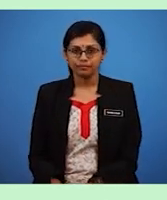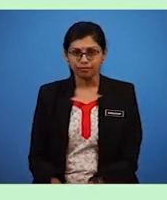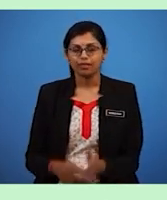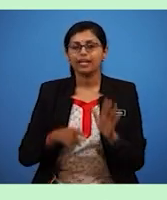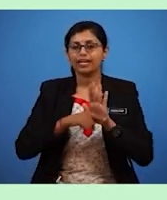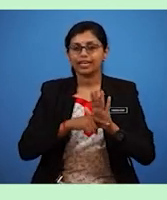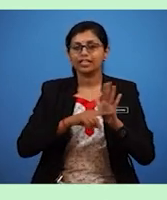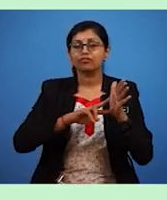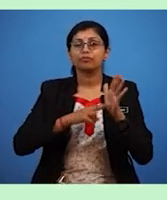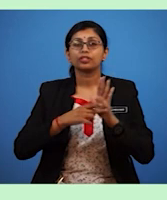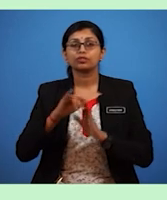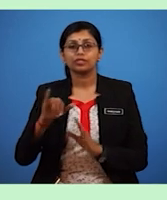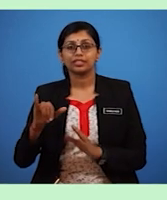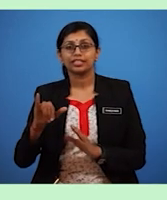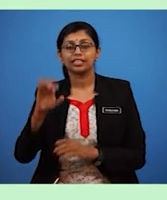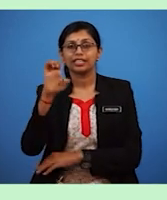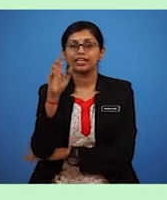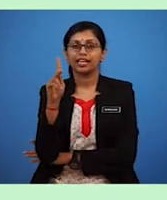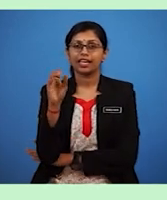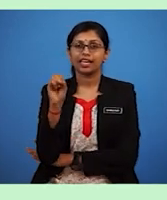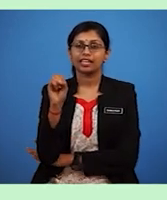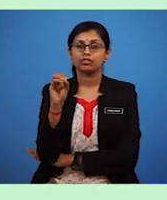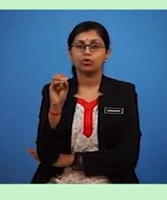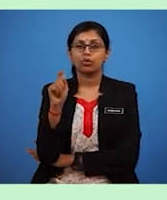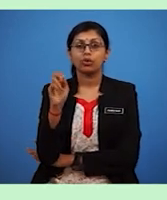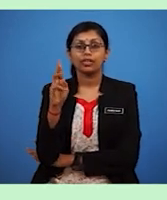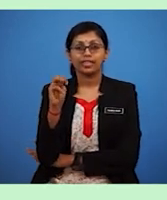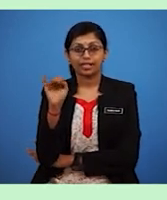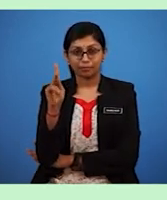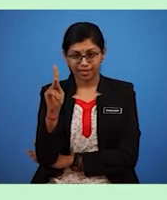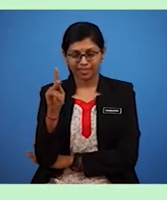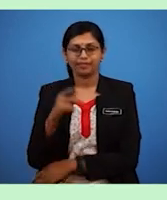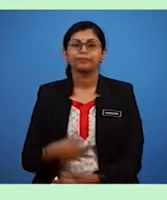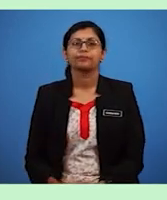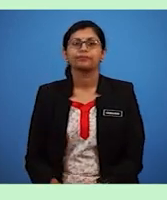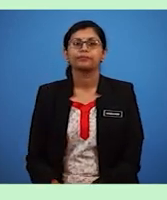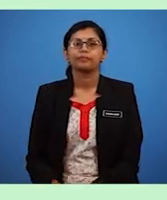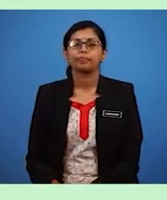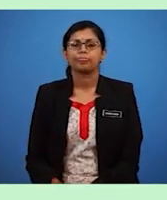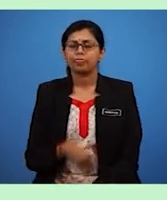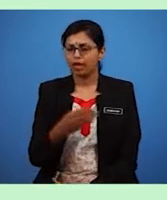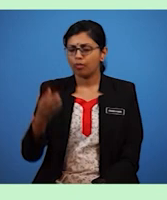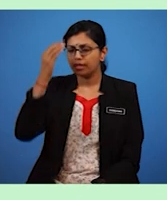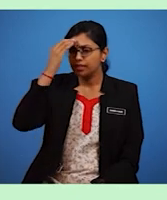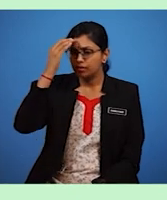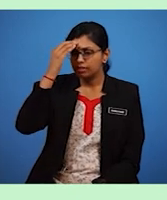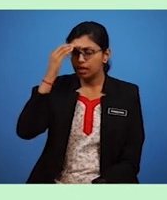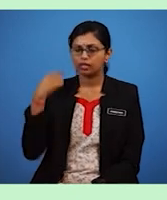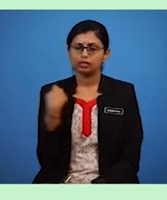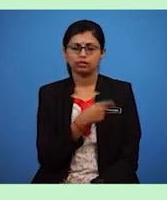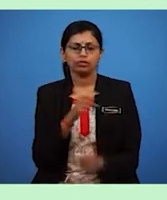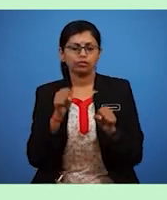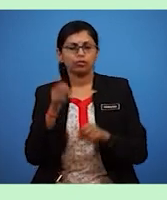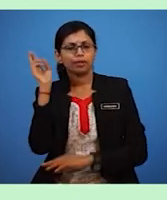ini ialah tindak balas eksotermik. Tahukah murid-murid, kita juga